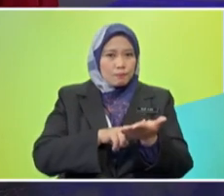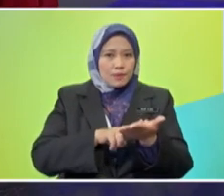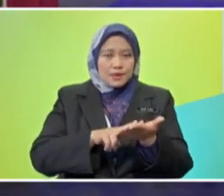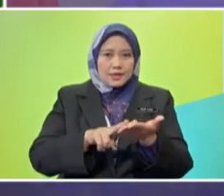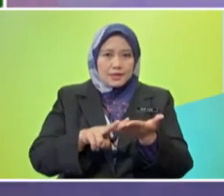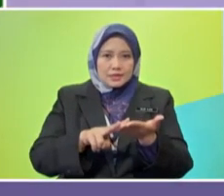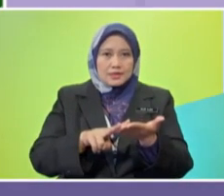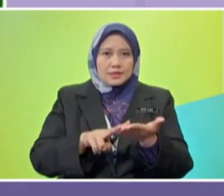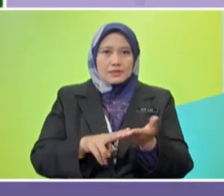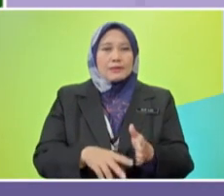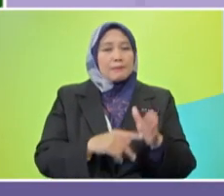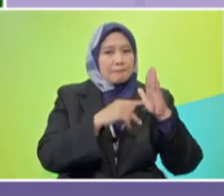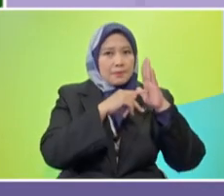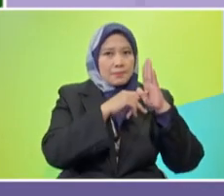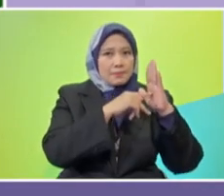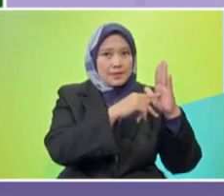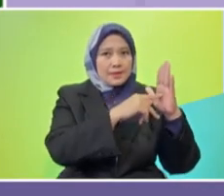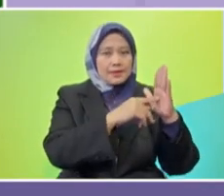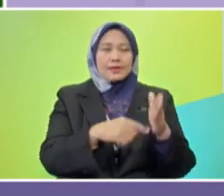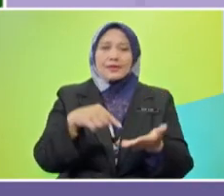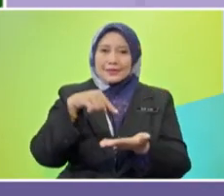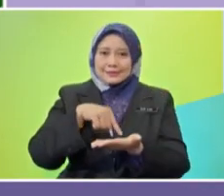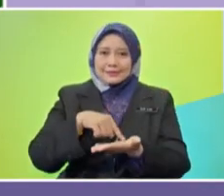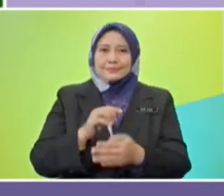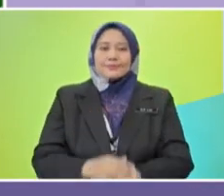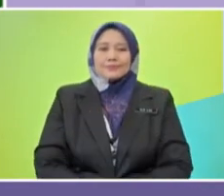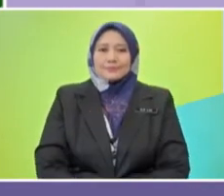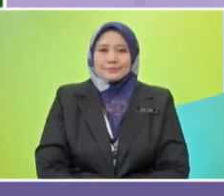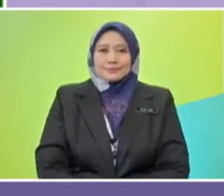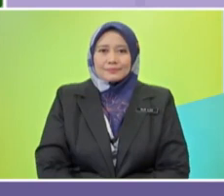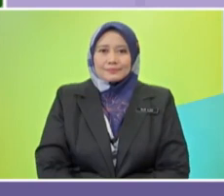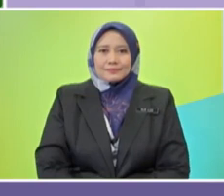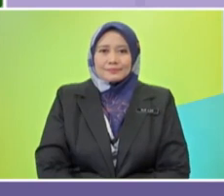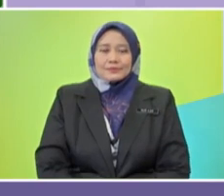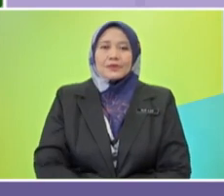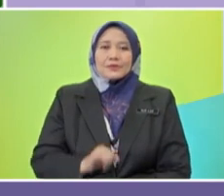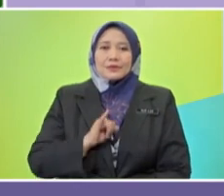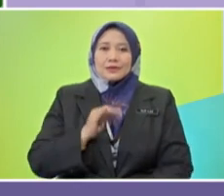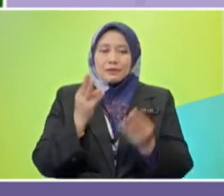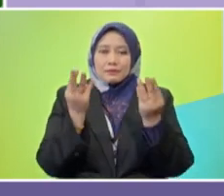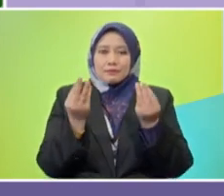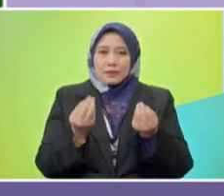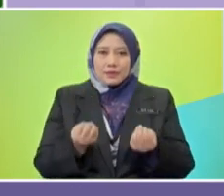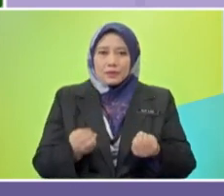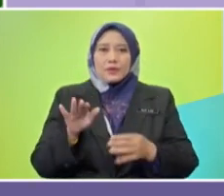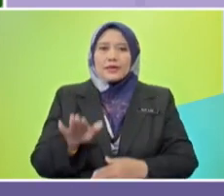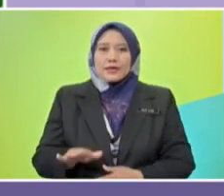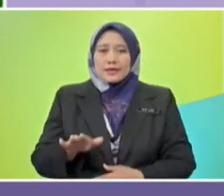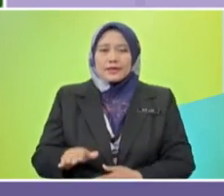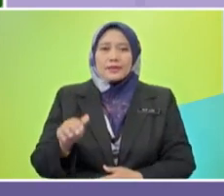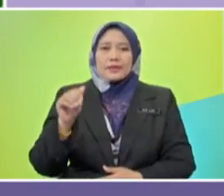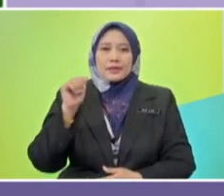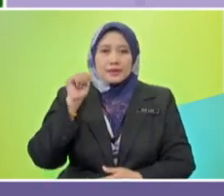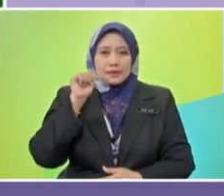bahan rangsangan untuk mereka membina ayat selepas ini. Baiklah, cikgu mahu adik Amni dahulu untuk membaca tentang